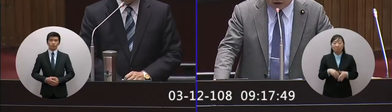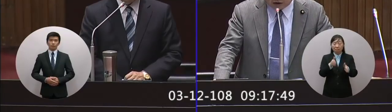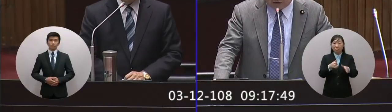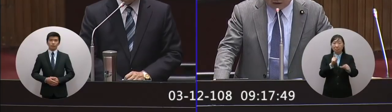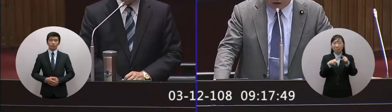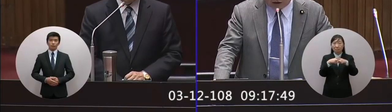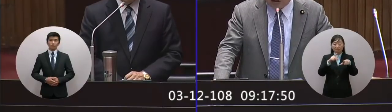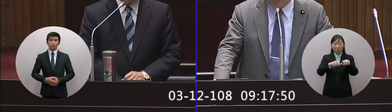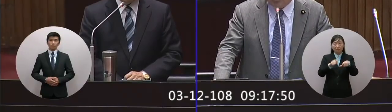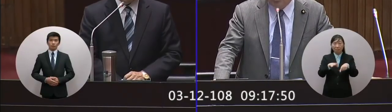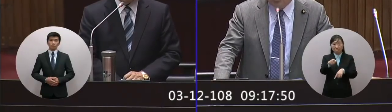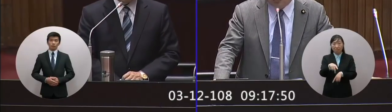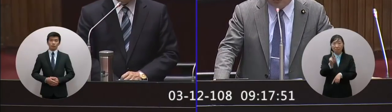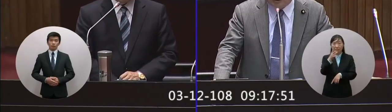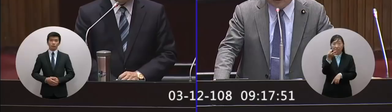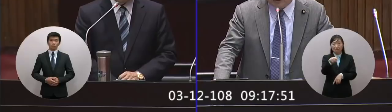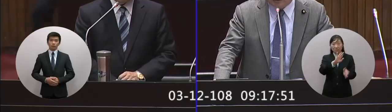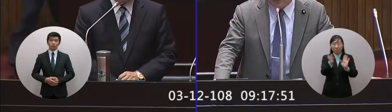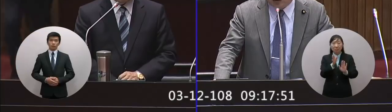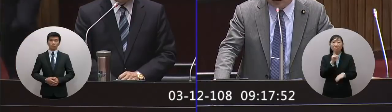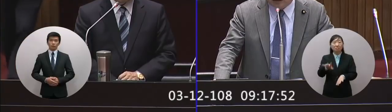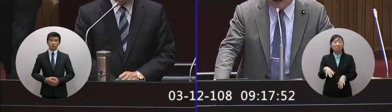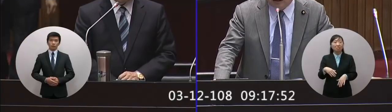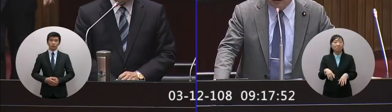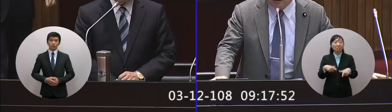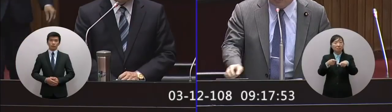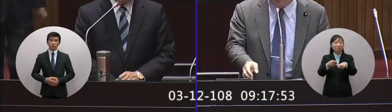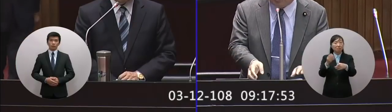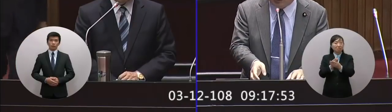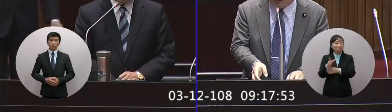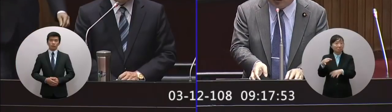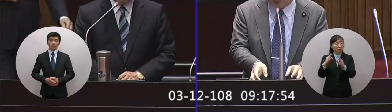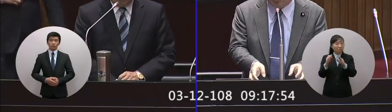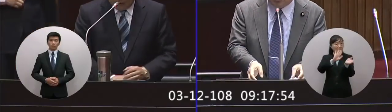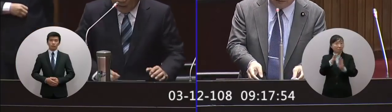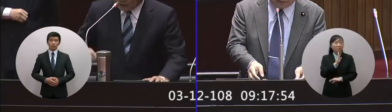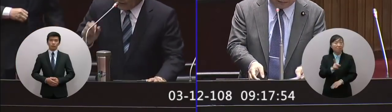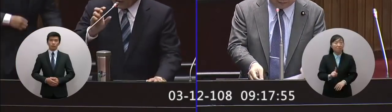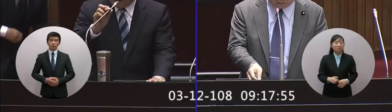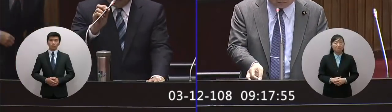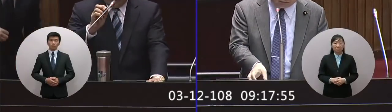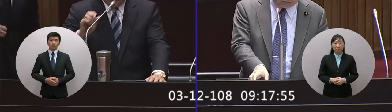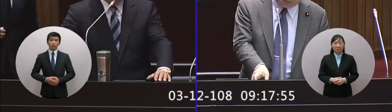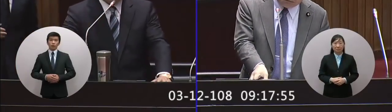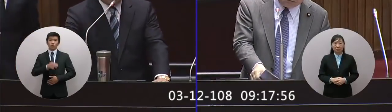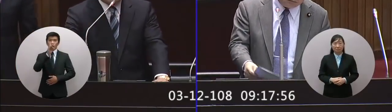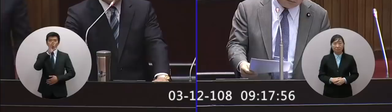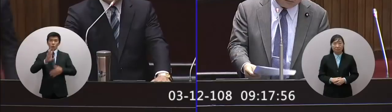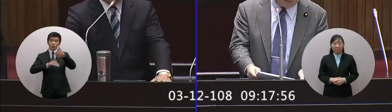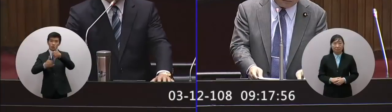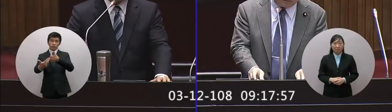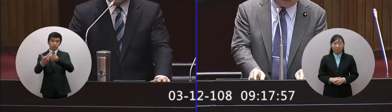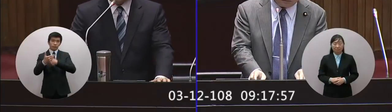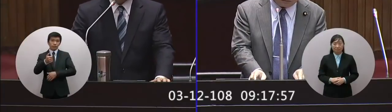小企业的这个放款的情形哦，公股银行现在执行的状况怎么样？这一点可不可以请院长说明？ 哎，谢谢吴委员的